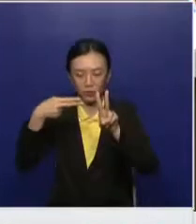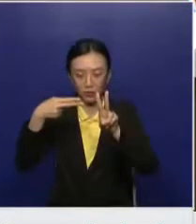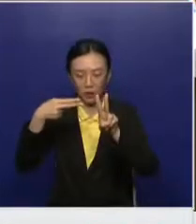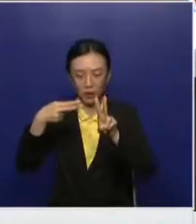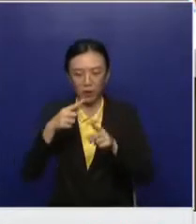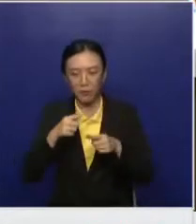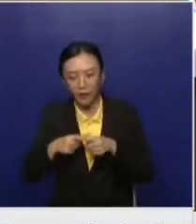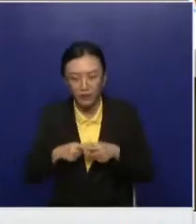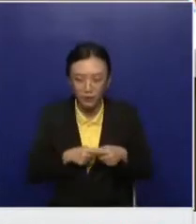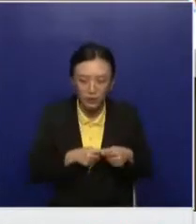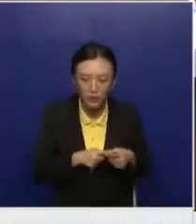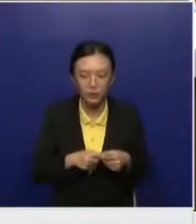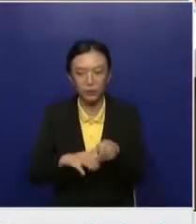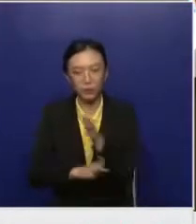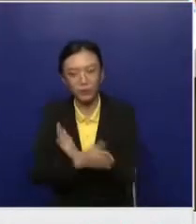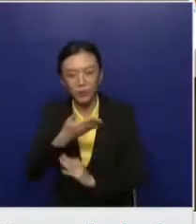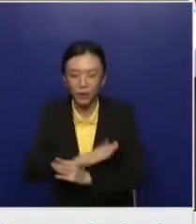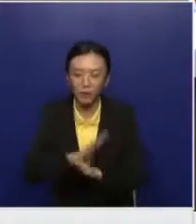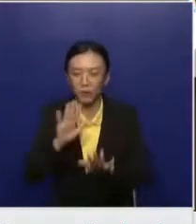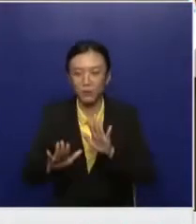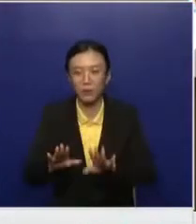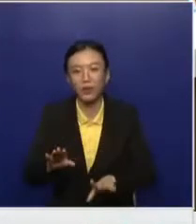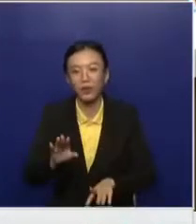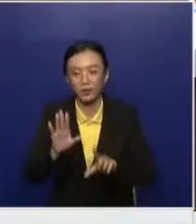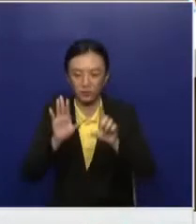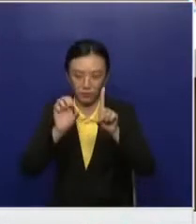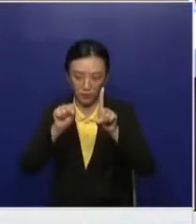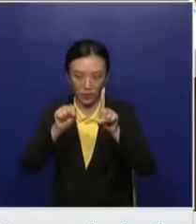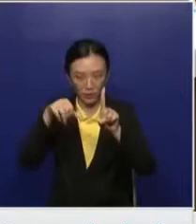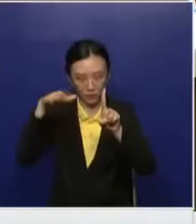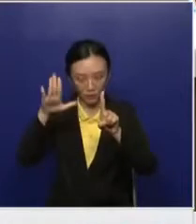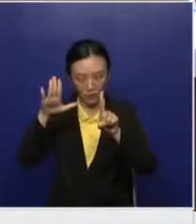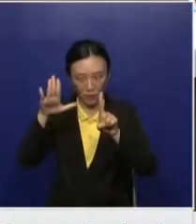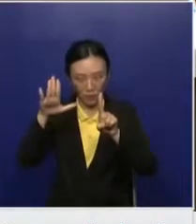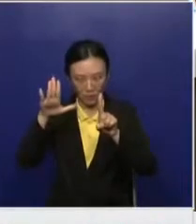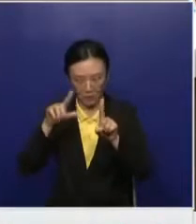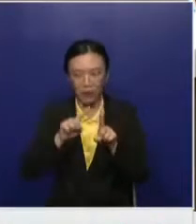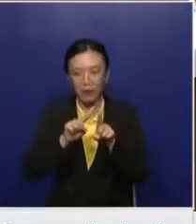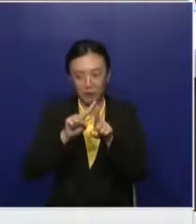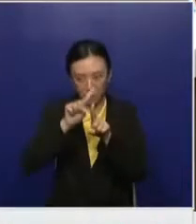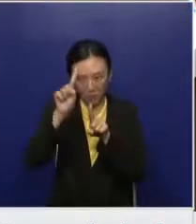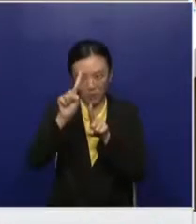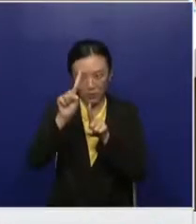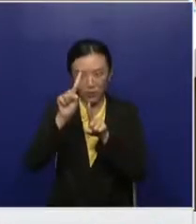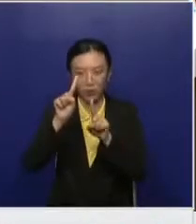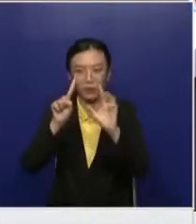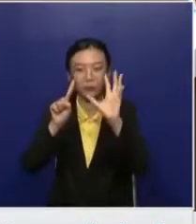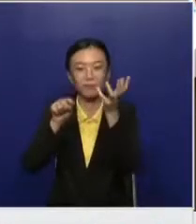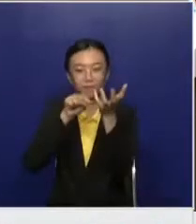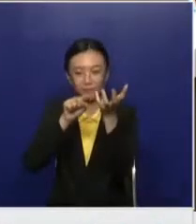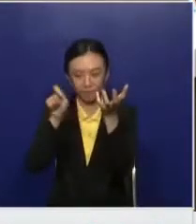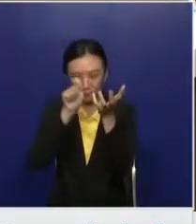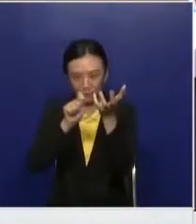ภาพอีกนับแสนคนนะครับเป็นอันดับหนึ่งของเอเชียแล้วก็เป็นอันดับ9ของโลกนะ